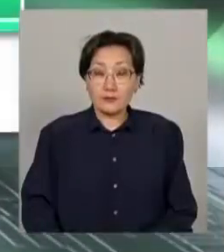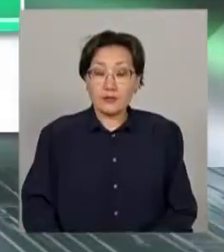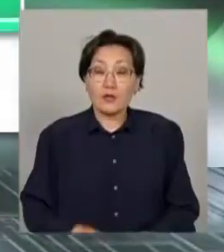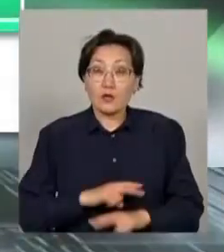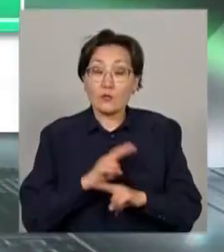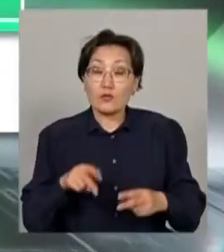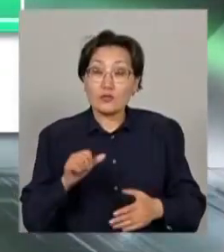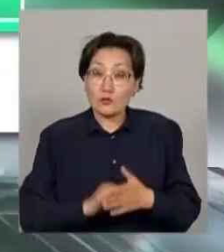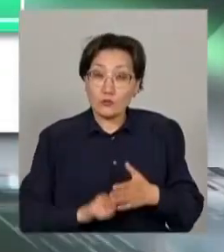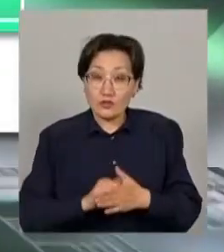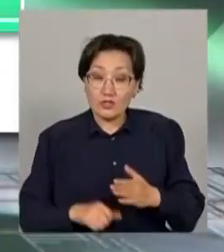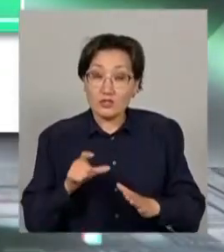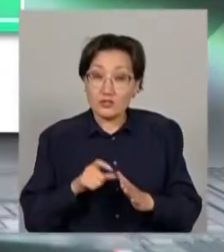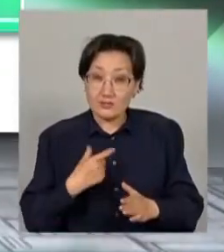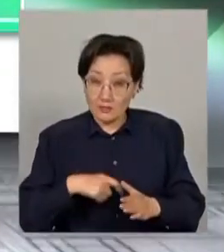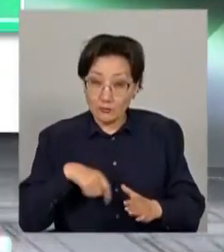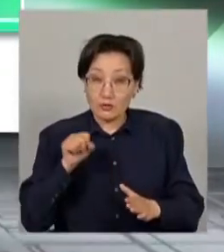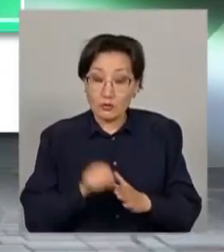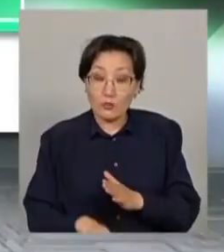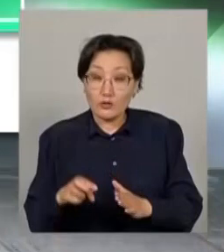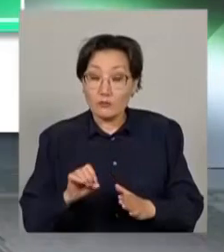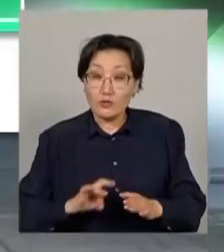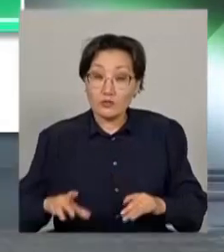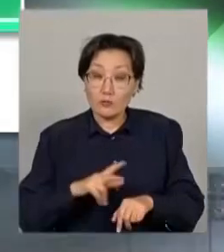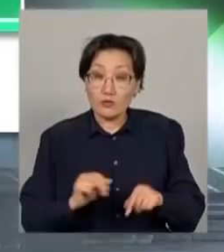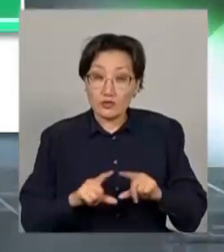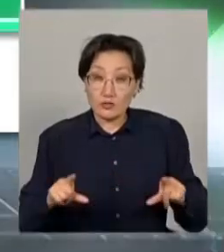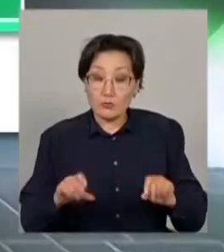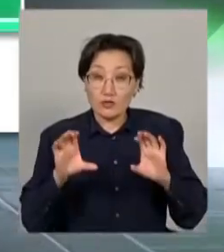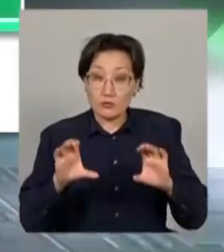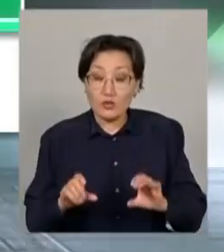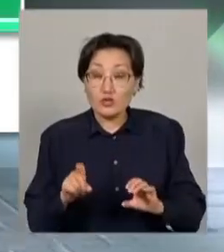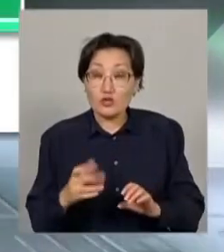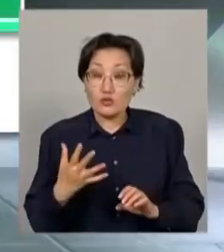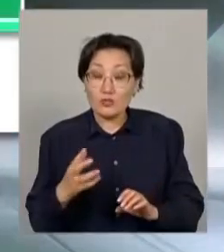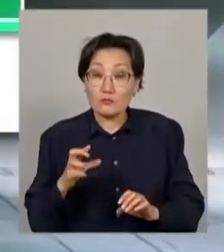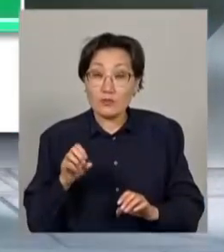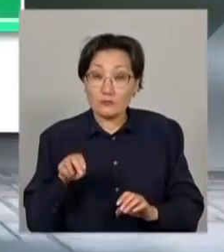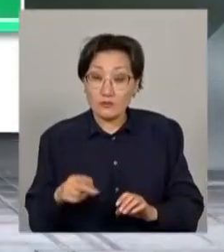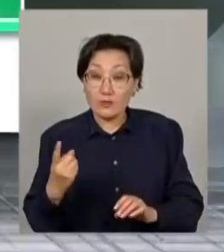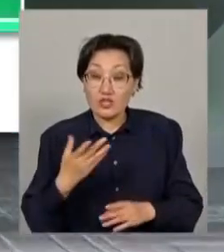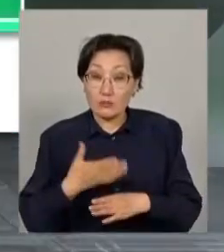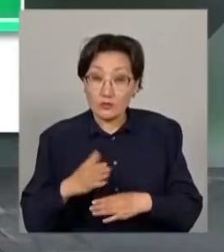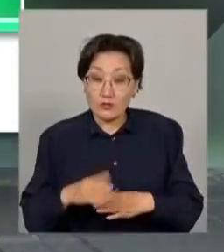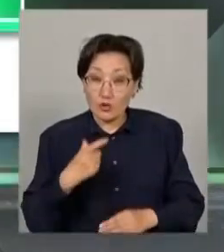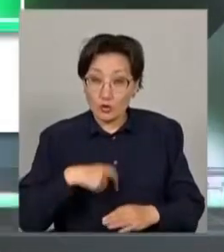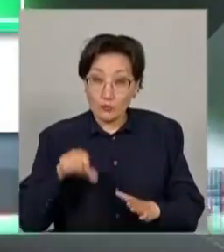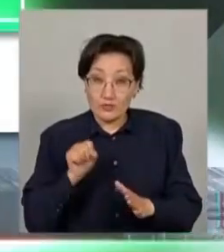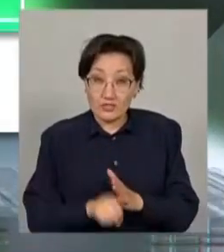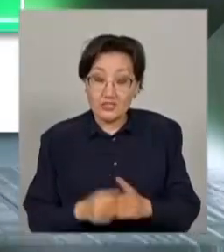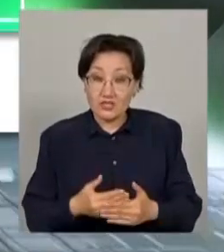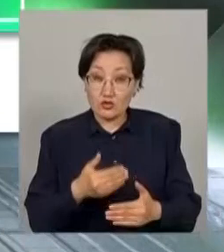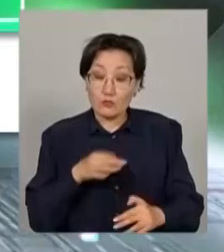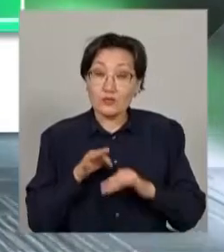Өлімнің себебі өзін-өзі өлтіру. Бостандық аудандық полиция басқармасы қылмыстық кодекстің 105-ші бабының 1-ші бөлігі өзін-өзі өлтіруге